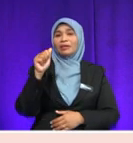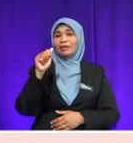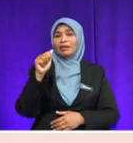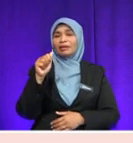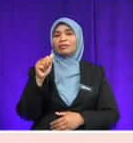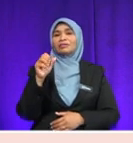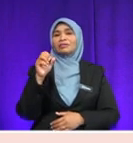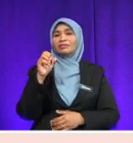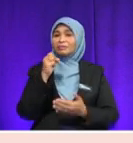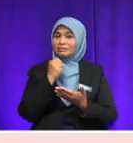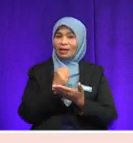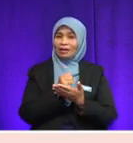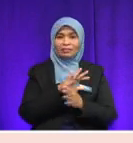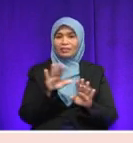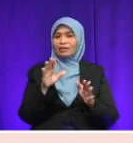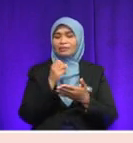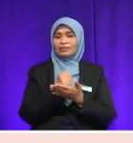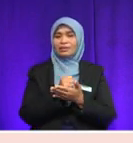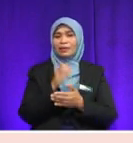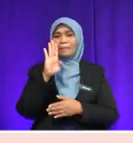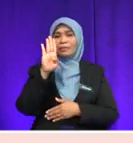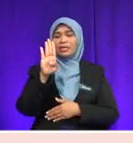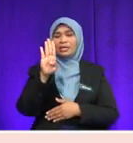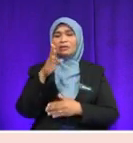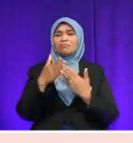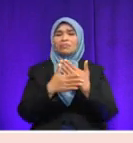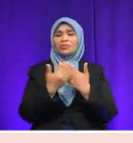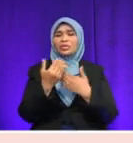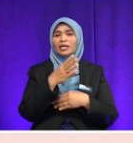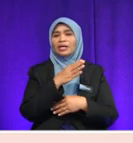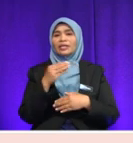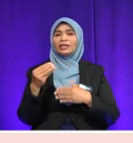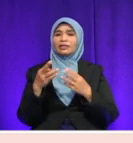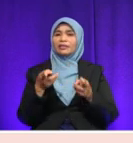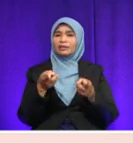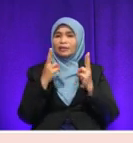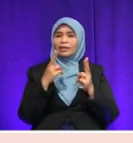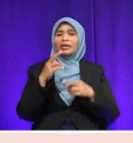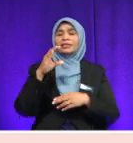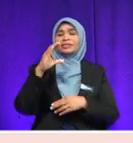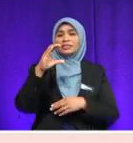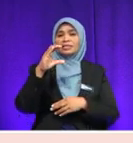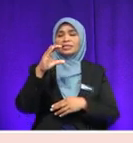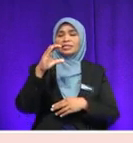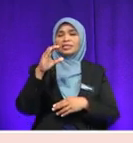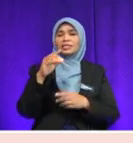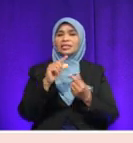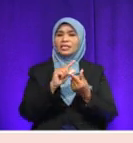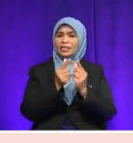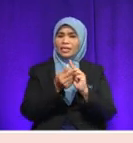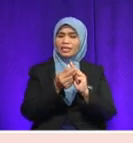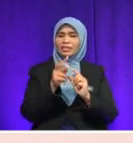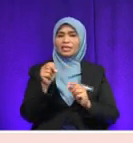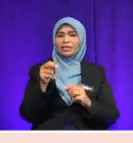tidak sah Bi mudah dan ringan si gantian